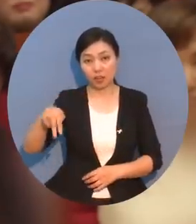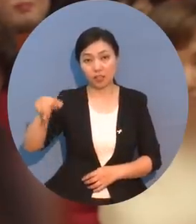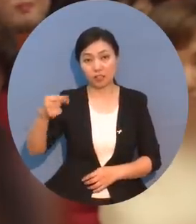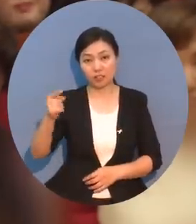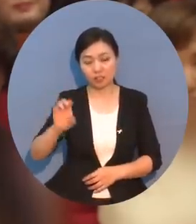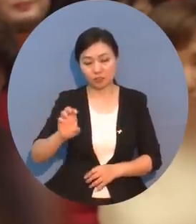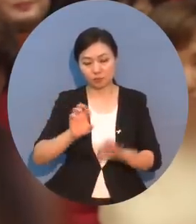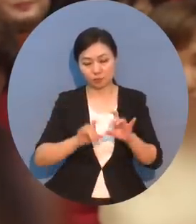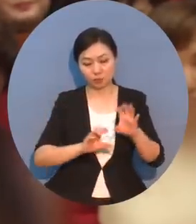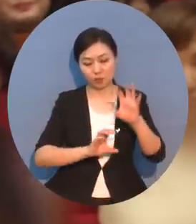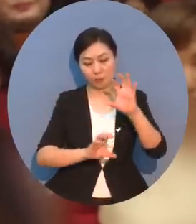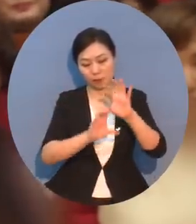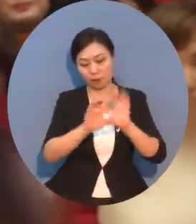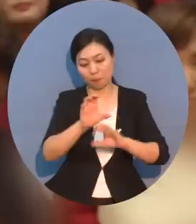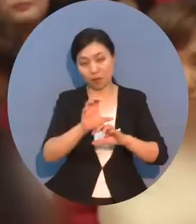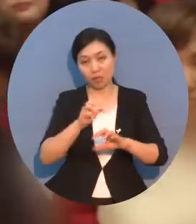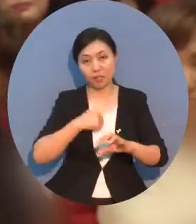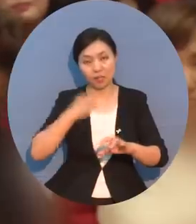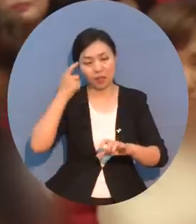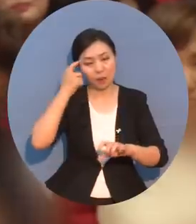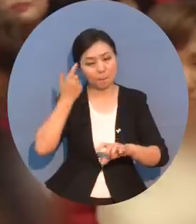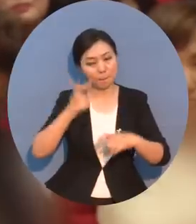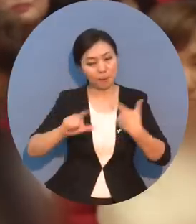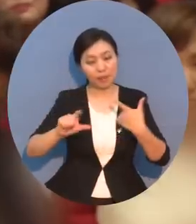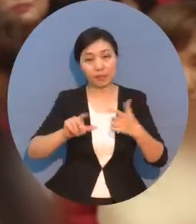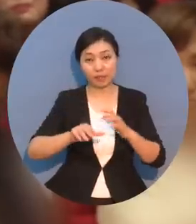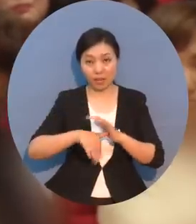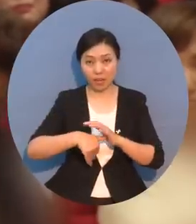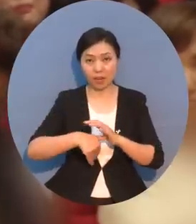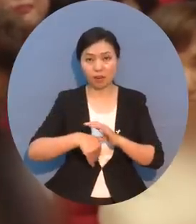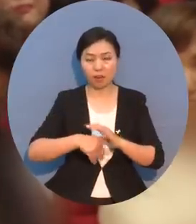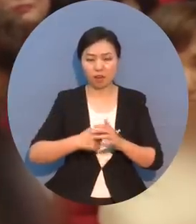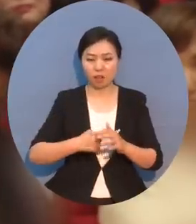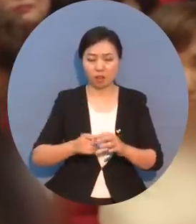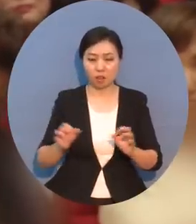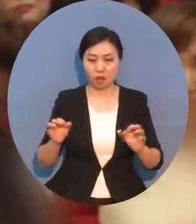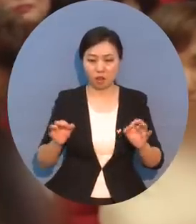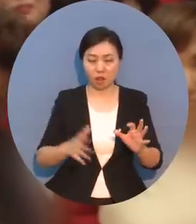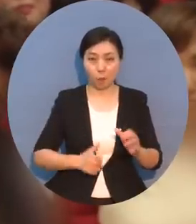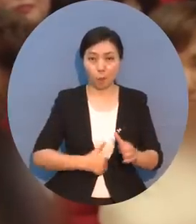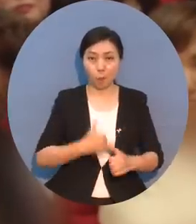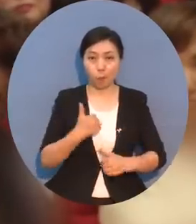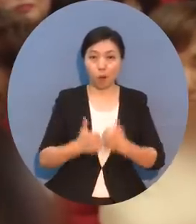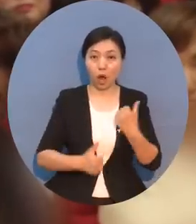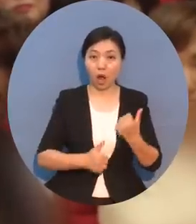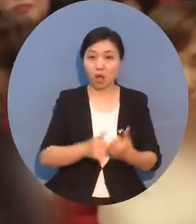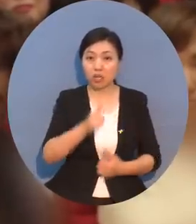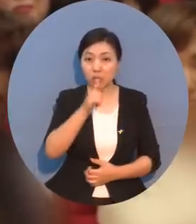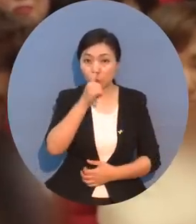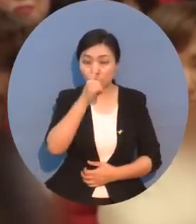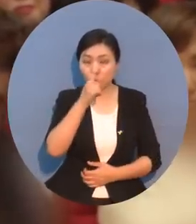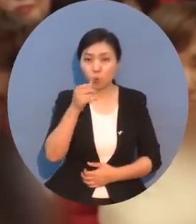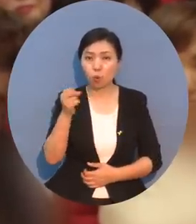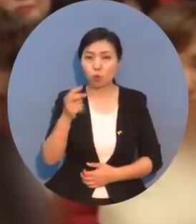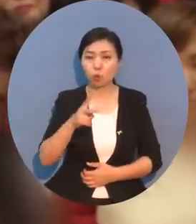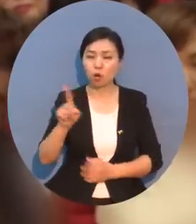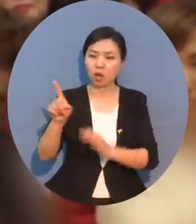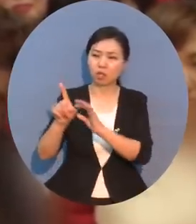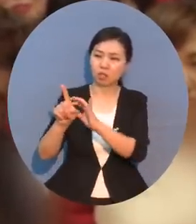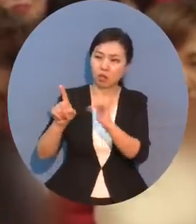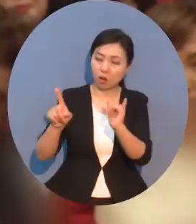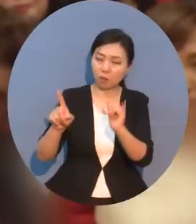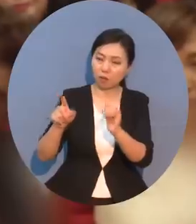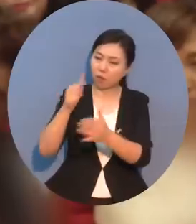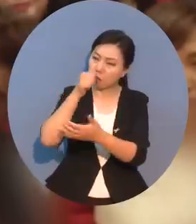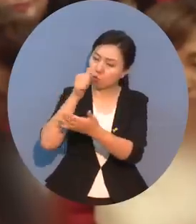게시물이 달렸을 때 저하고 좀 다른 의견이 왔을 때 순간 이렇게 화가 날 때도 있고 또 이제 그렇게 또한